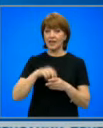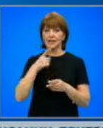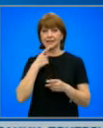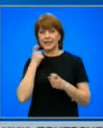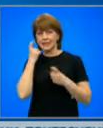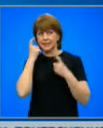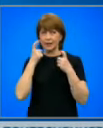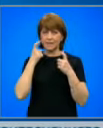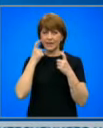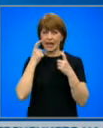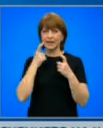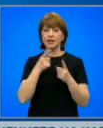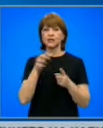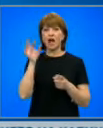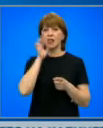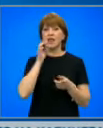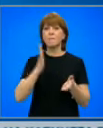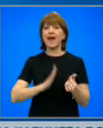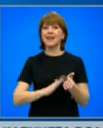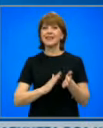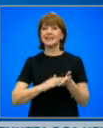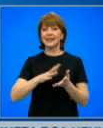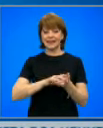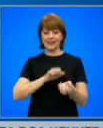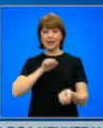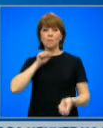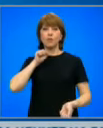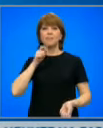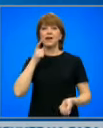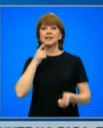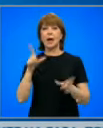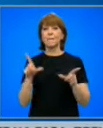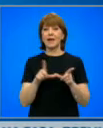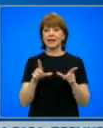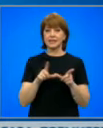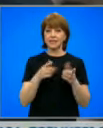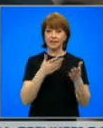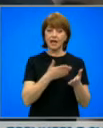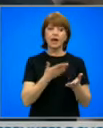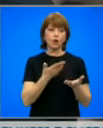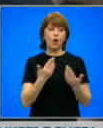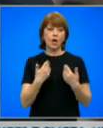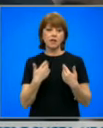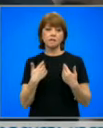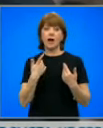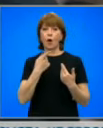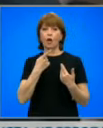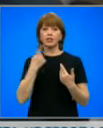съмнение на опозицията, че няма диплома за магистър, въпреки че има степен доктор от Виенския университет. Господин Гюров